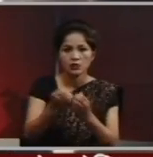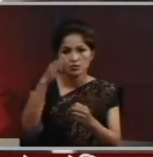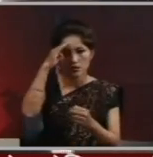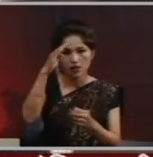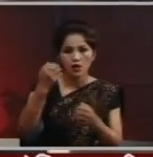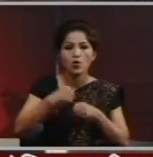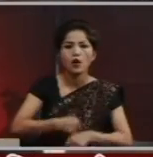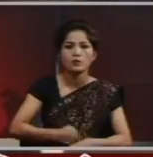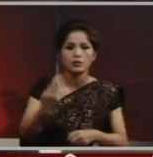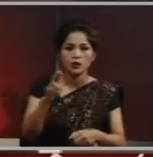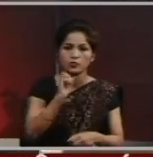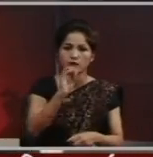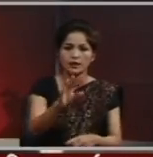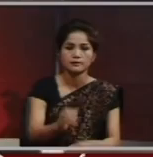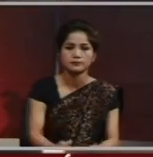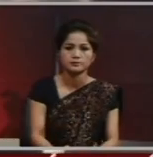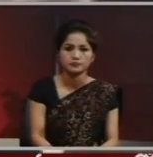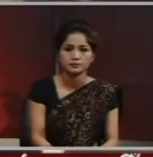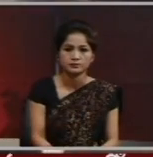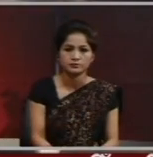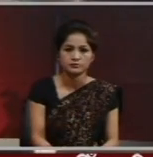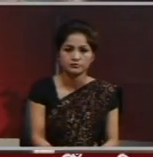सरकार गम्भीर रहेको बताए।